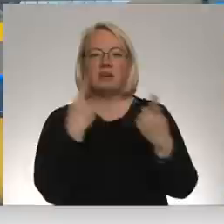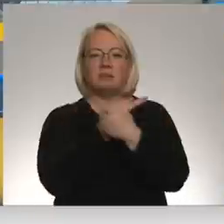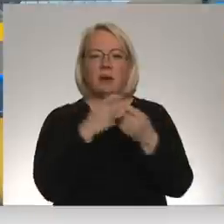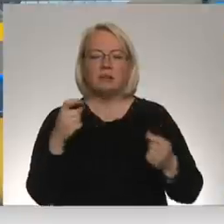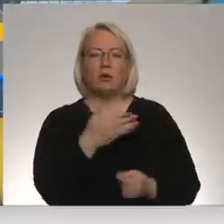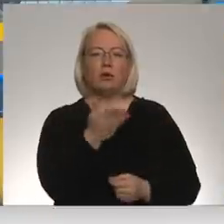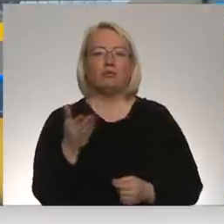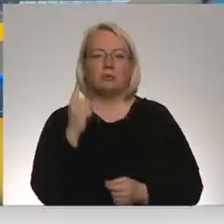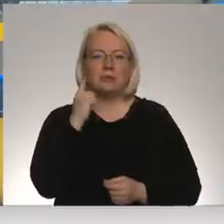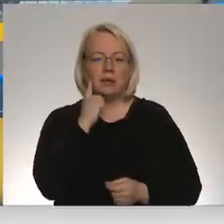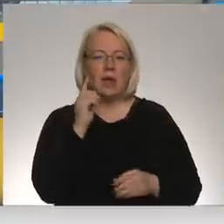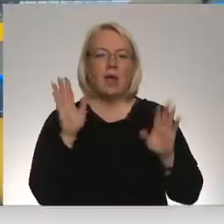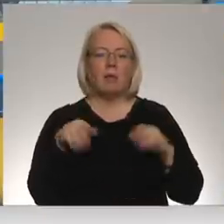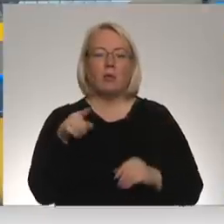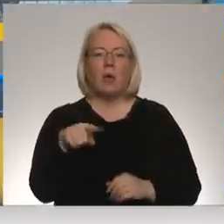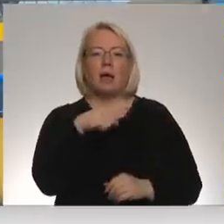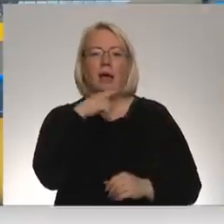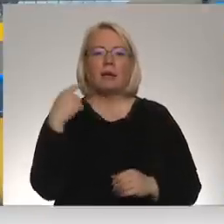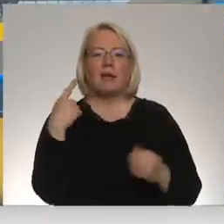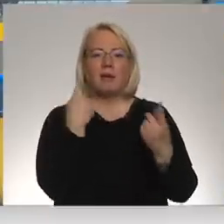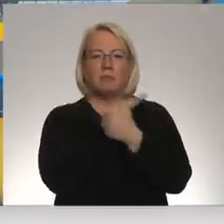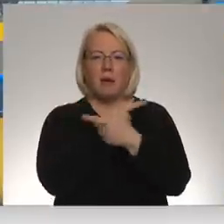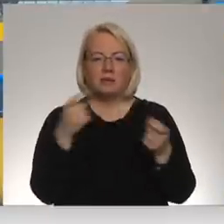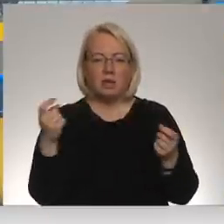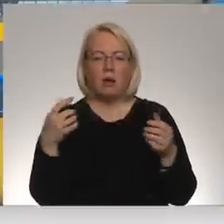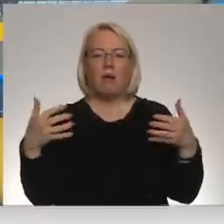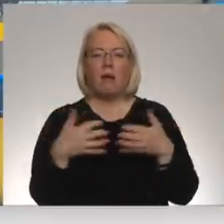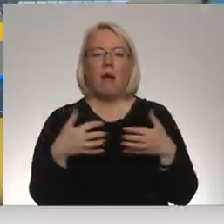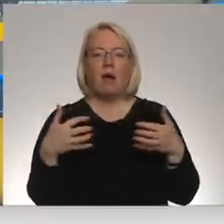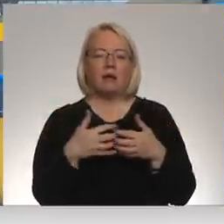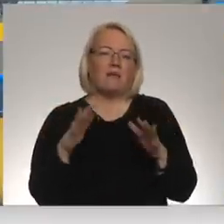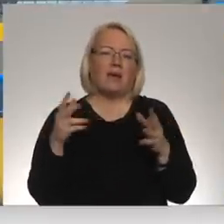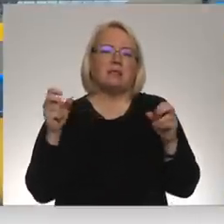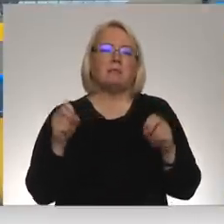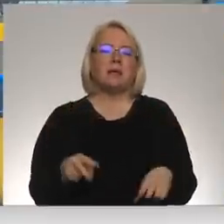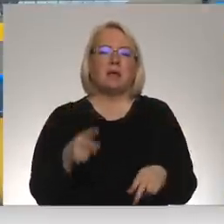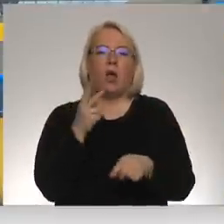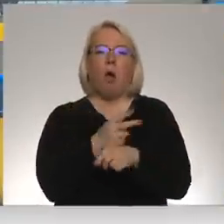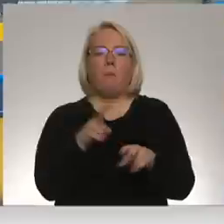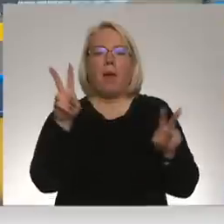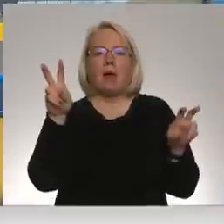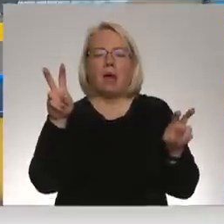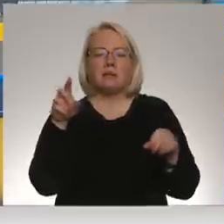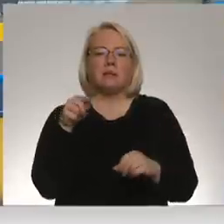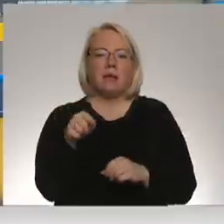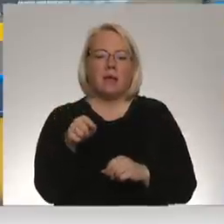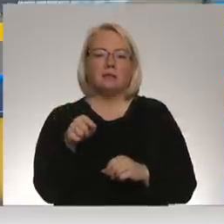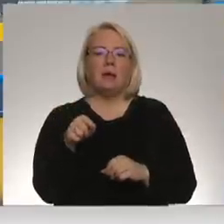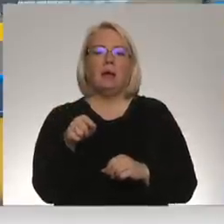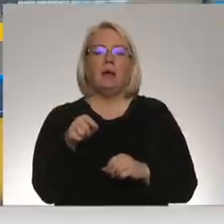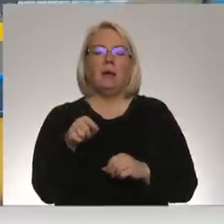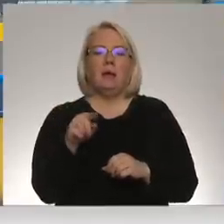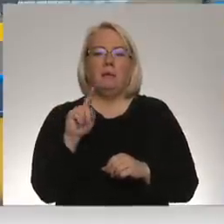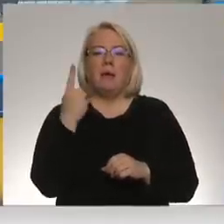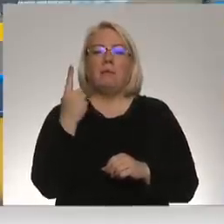arī dzirdējāt par to, kā Krievija paziņojusi, ka kara vai speciālās operācijas, liekot šo vārdu savienojumu